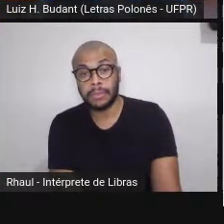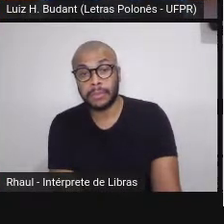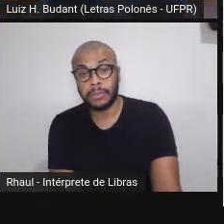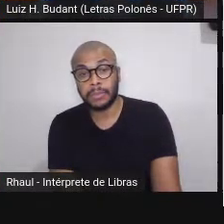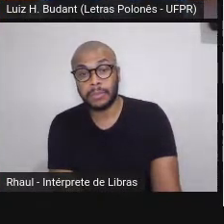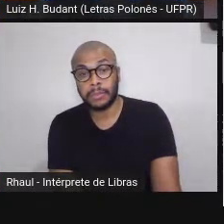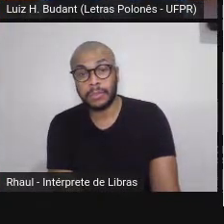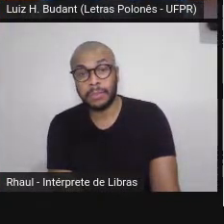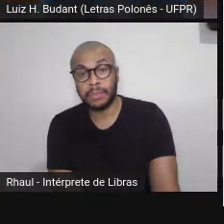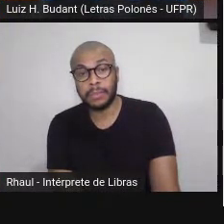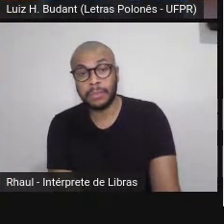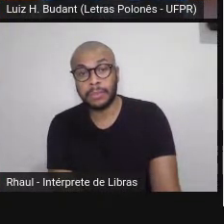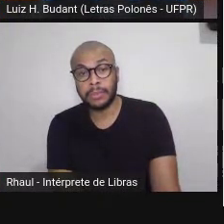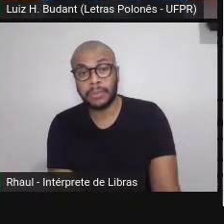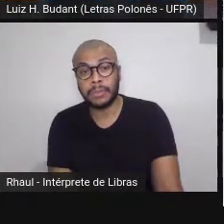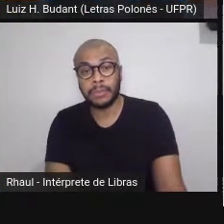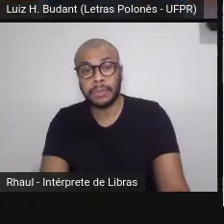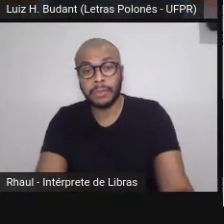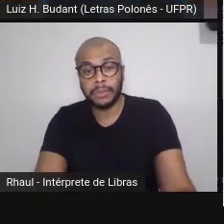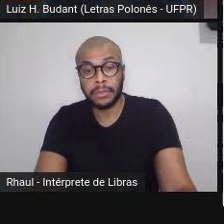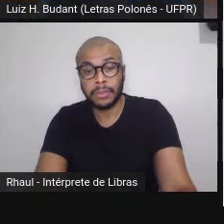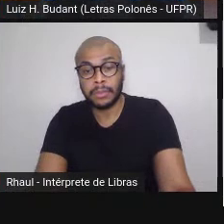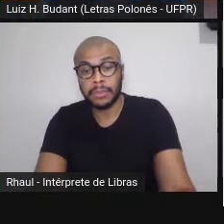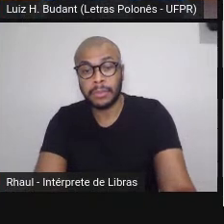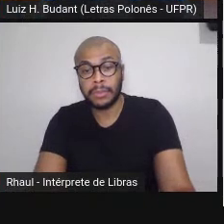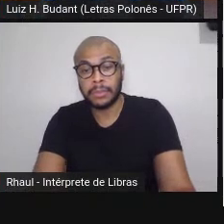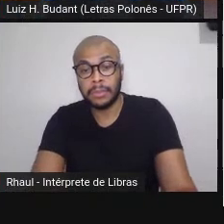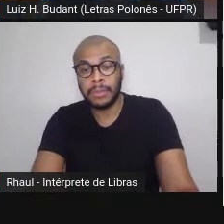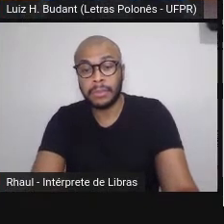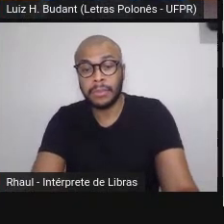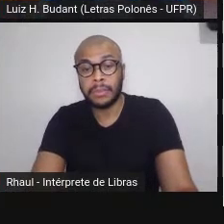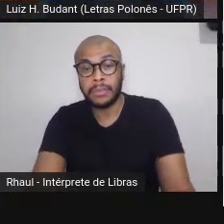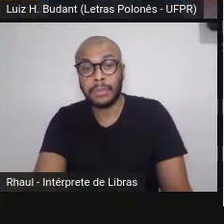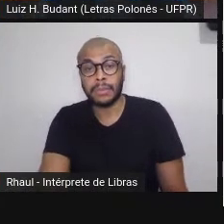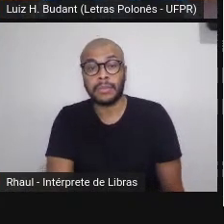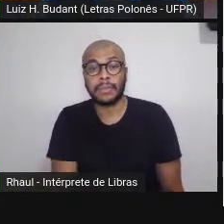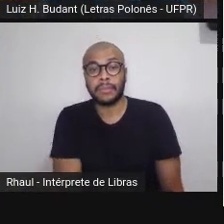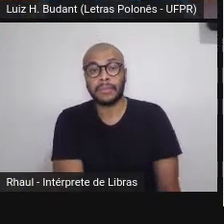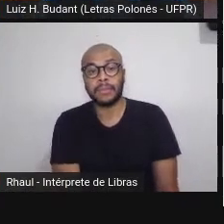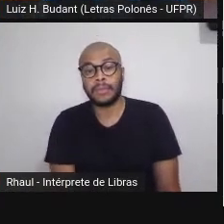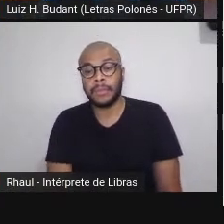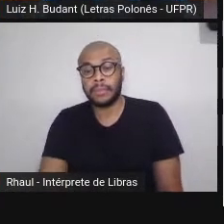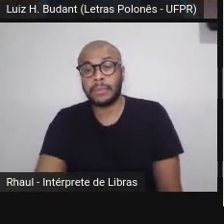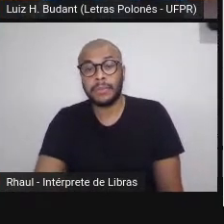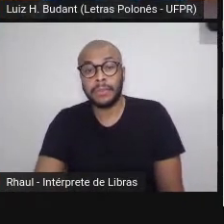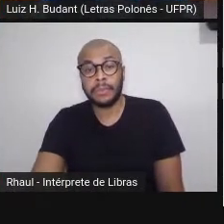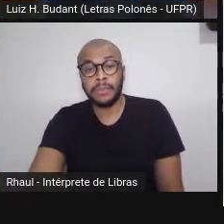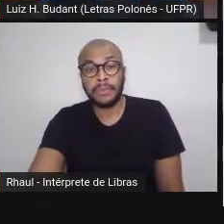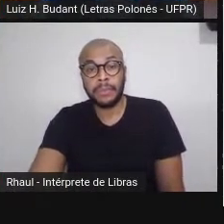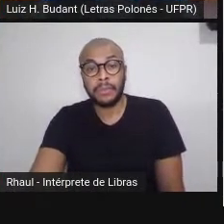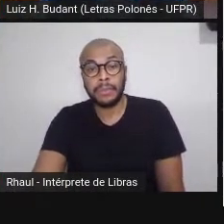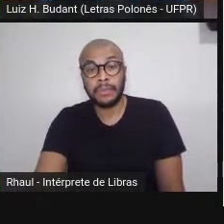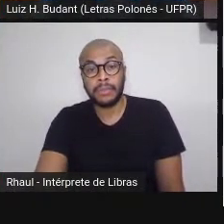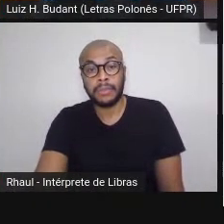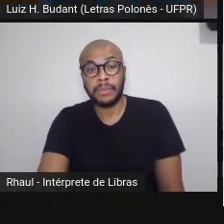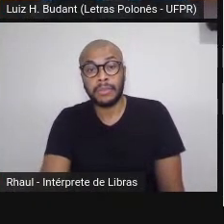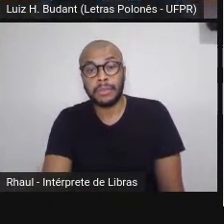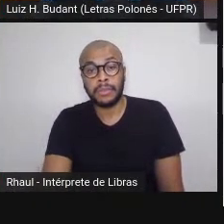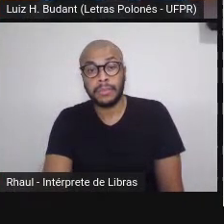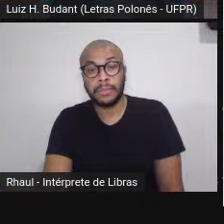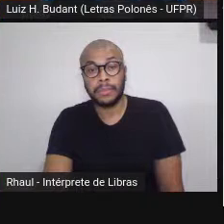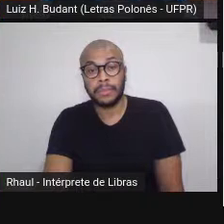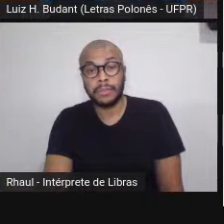wąska. Nowicki jak elegancki, nie wiem, nadolny jak wolny. Zatem powinniśmy